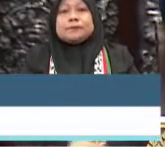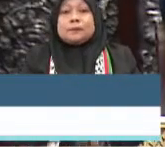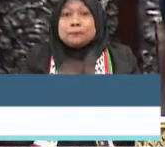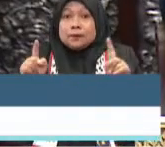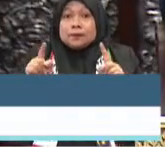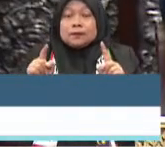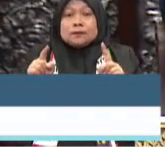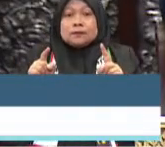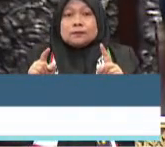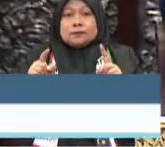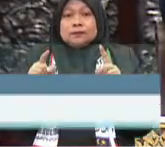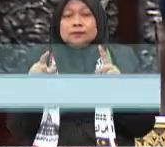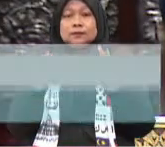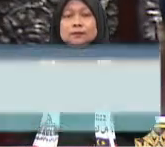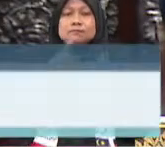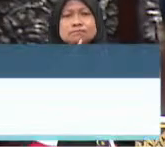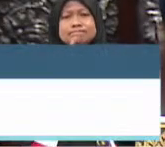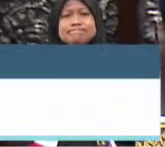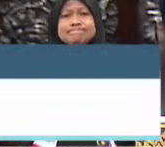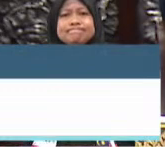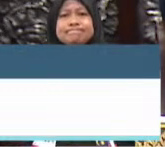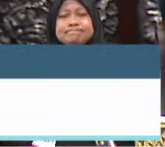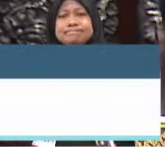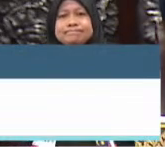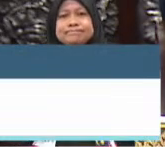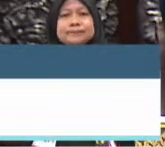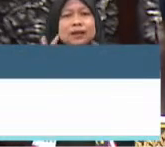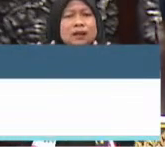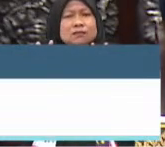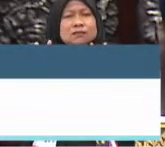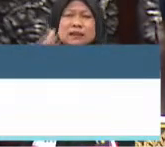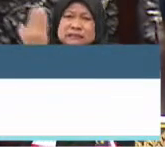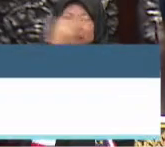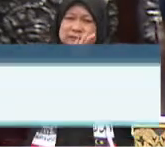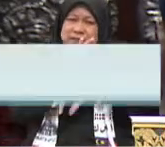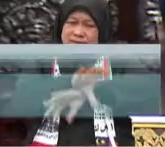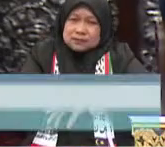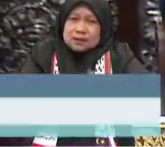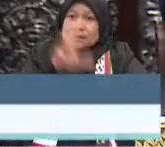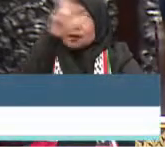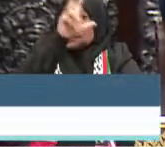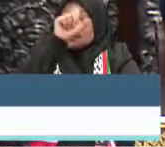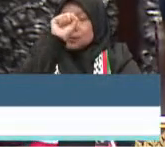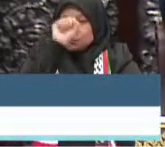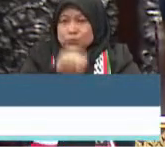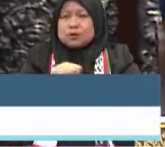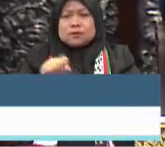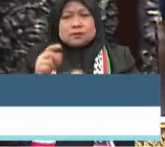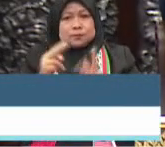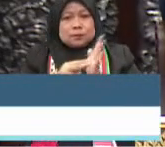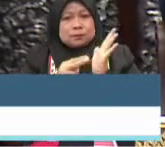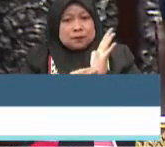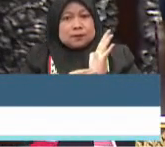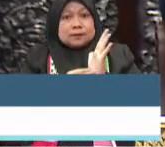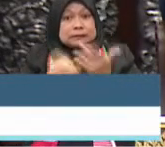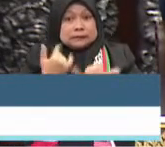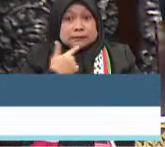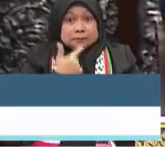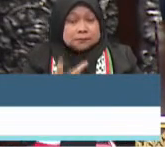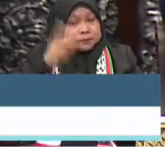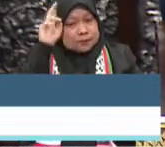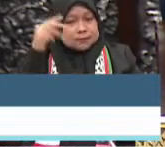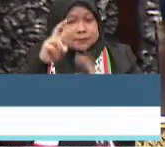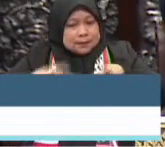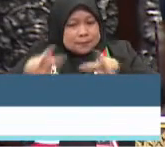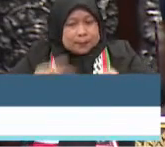Tapi kalau walaupun begitu, kalau keadaan mendesak dan kerajaan memikirkan bahawa undang-undang sedia ada perlu dibuat semakan